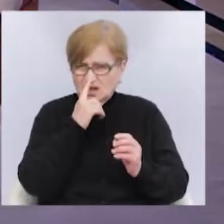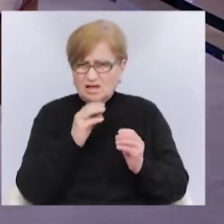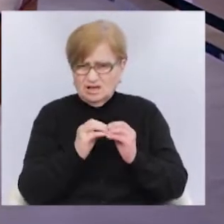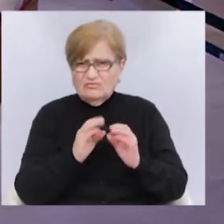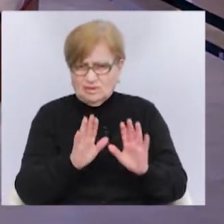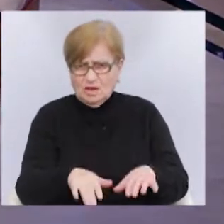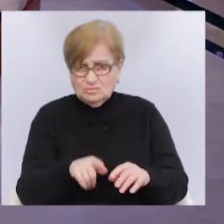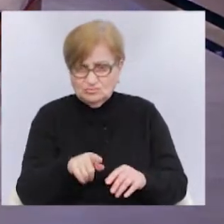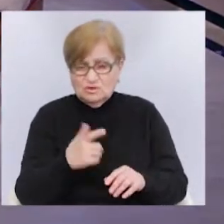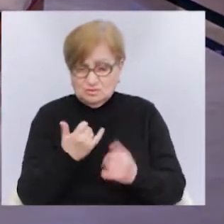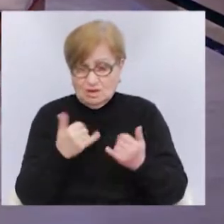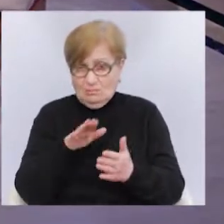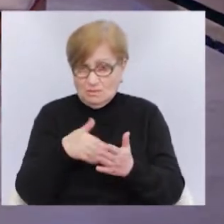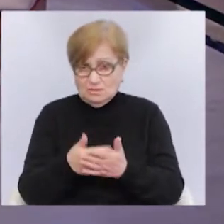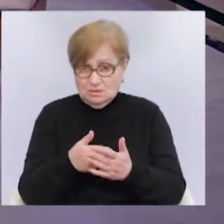მნიშვნელოვანია და დღემდეც ესეა